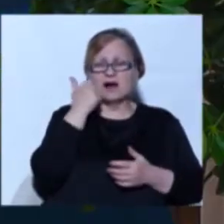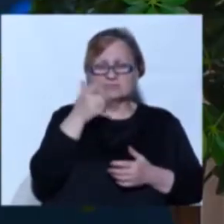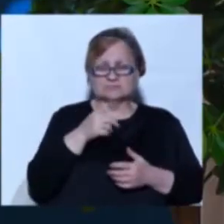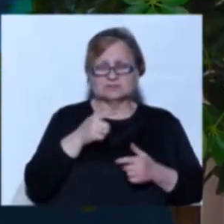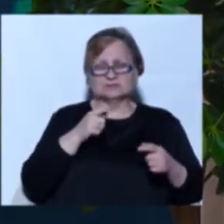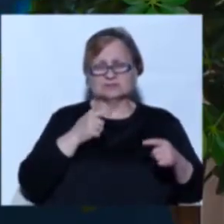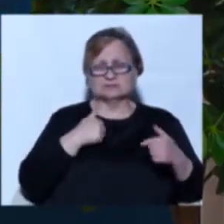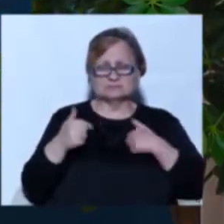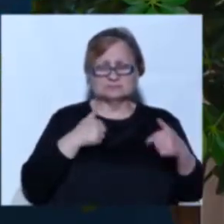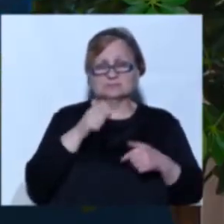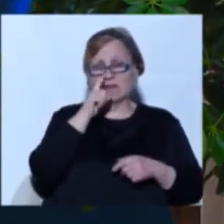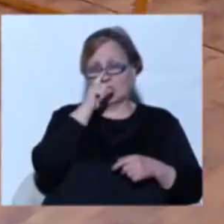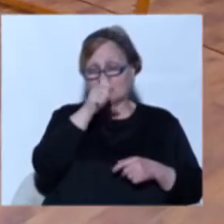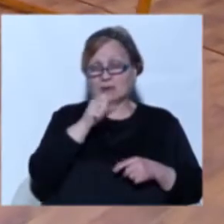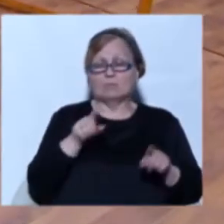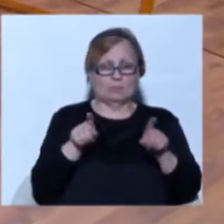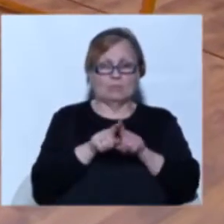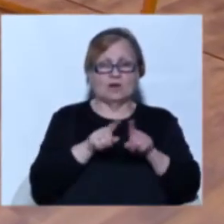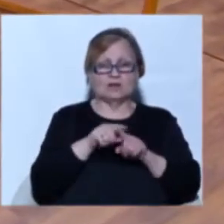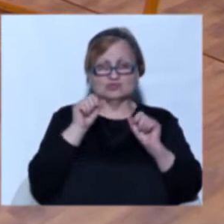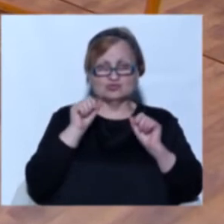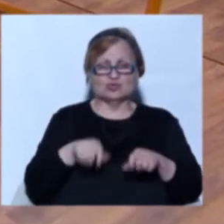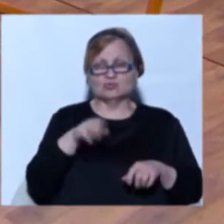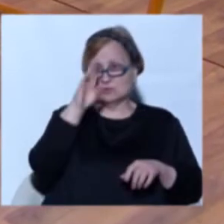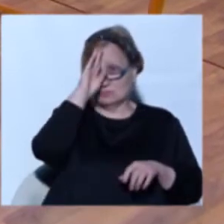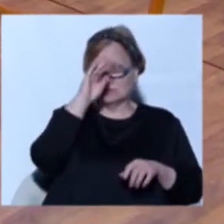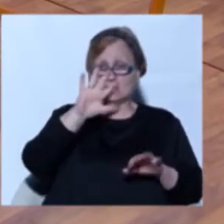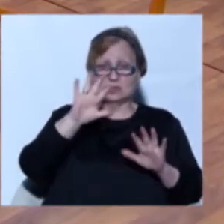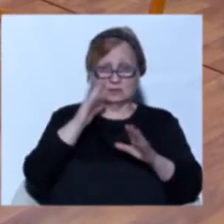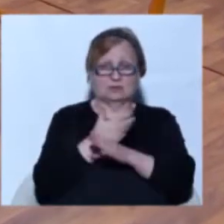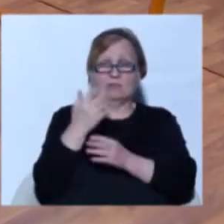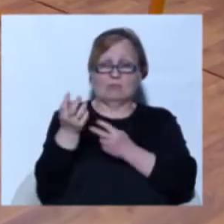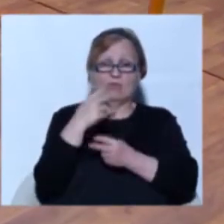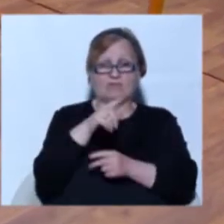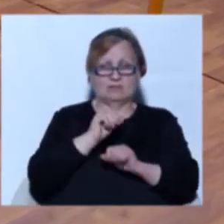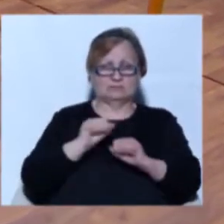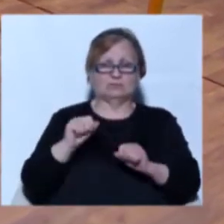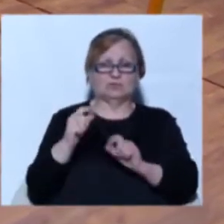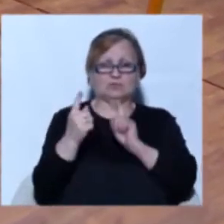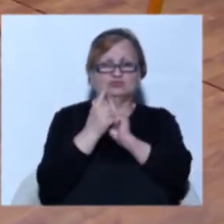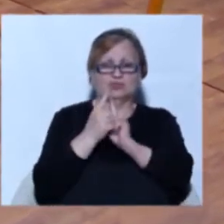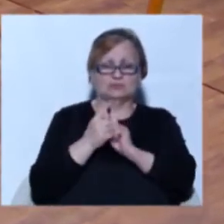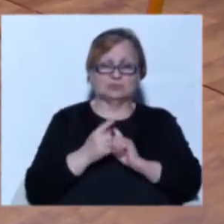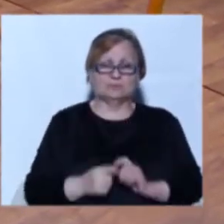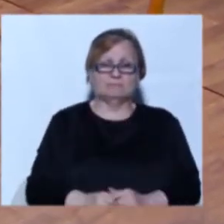მზადაა მედგრად დახვდეს მტერს, თუ კი ეს საჭირო გახდება.